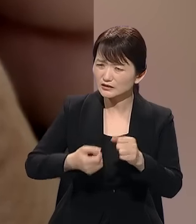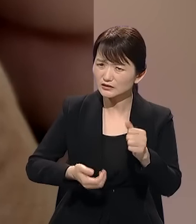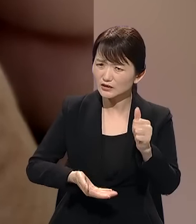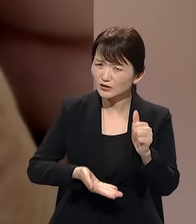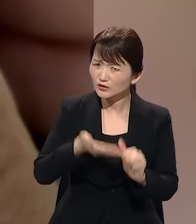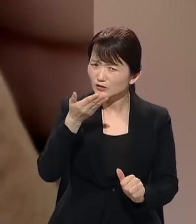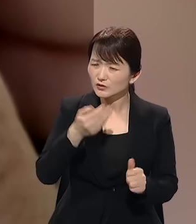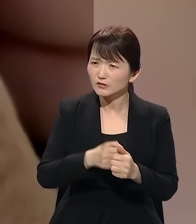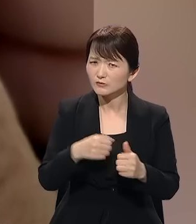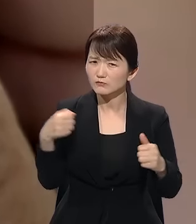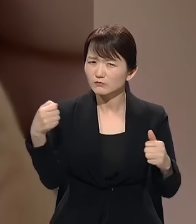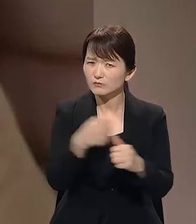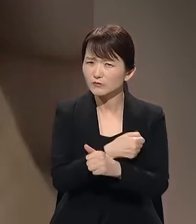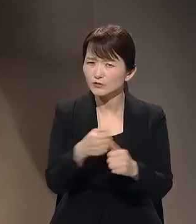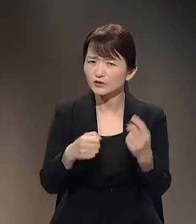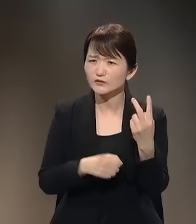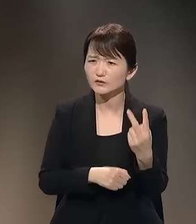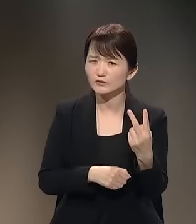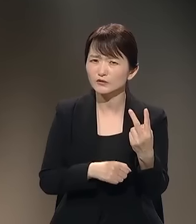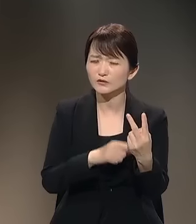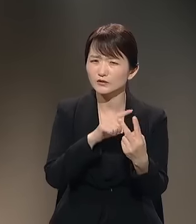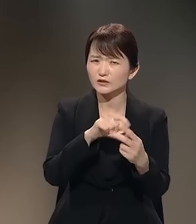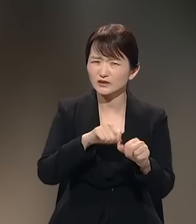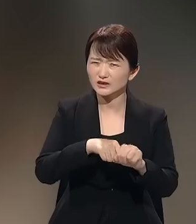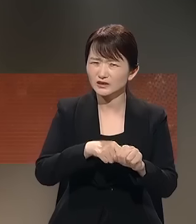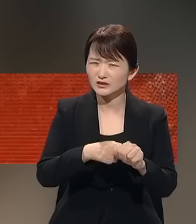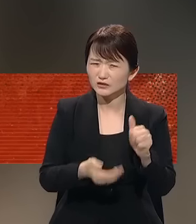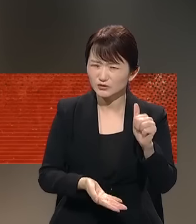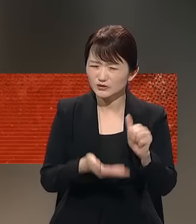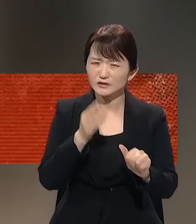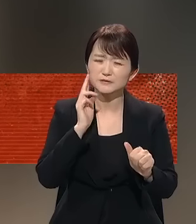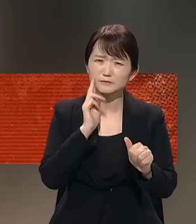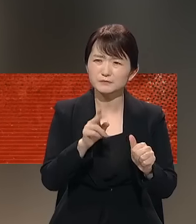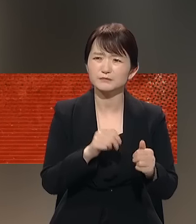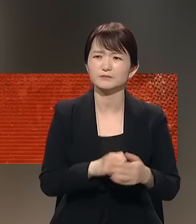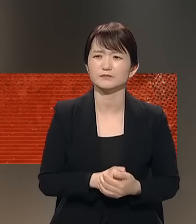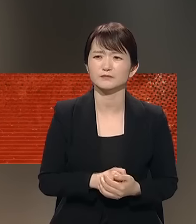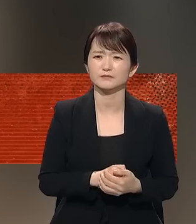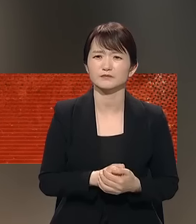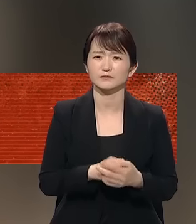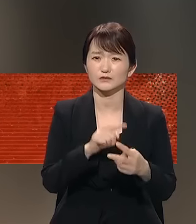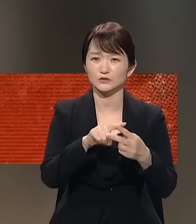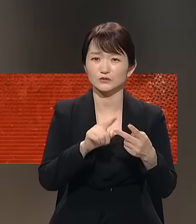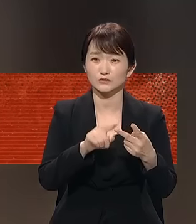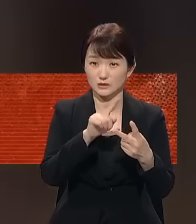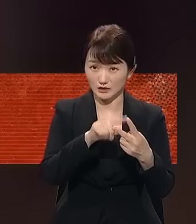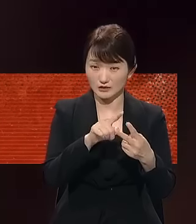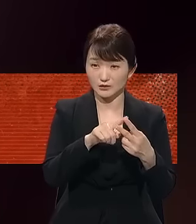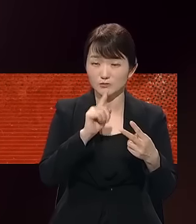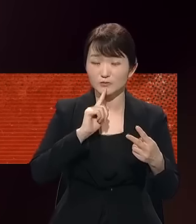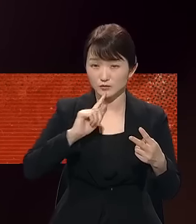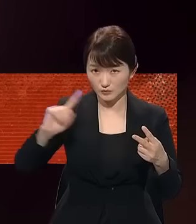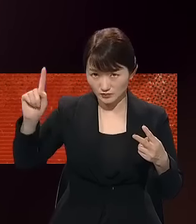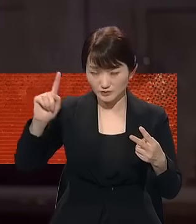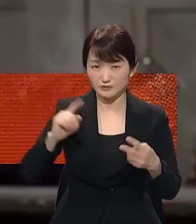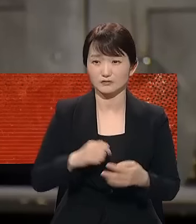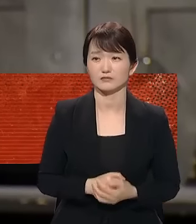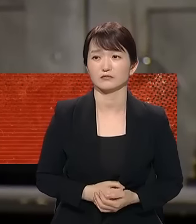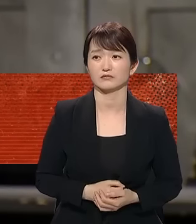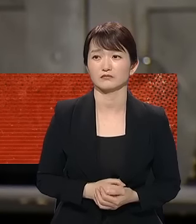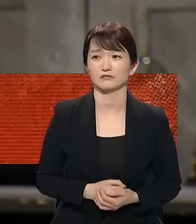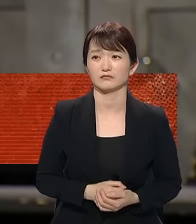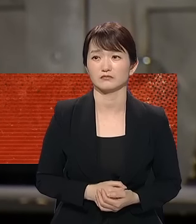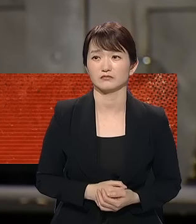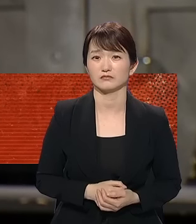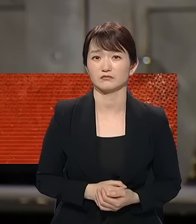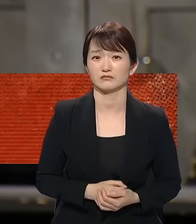강제추행하고 이 폭행이라고 하는 게 두 개가 강제추행이 훨씬 크니까 강제추행으로만 고소를 해라라는 안내를 받고 강제추행으로 고소를 했는데